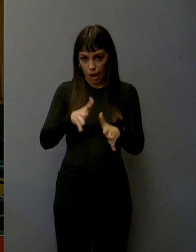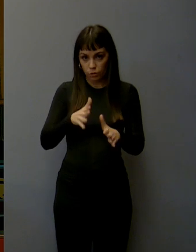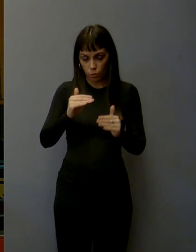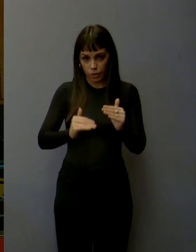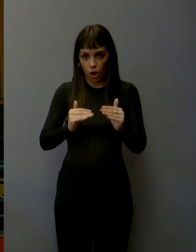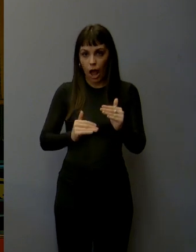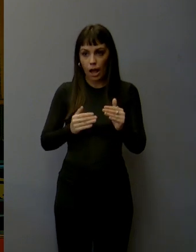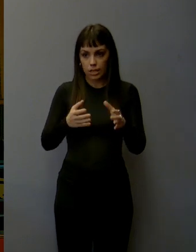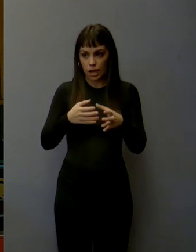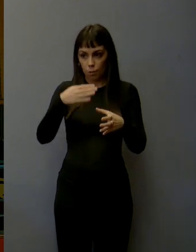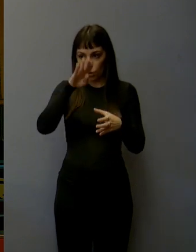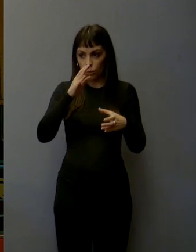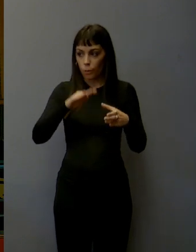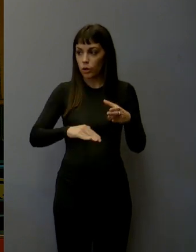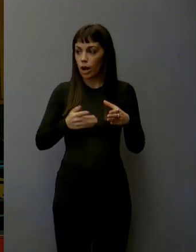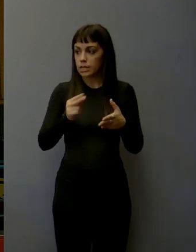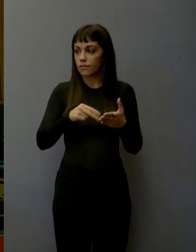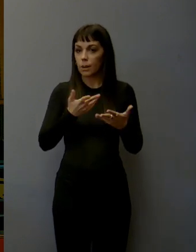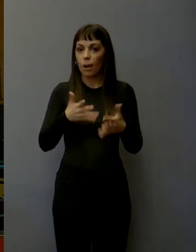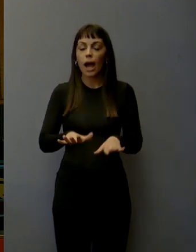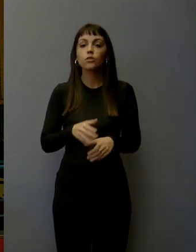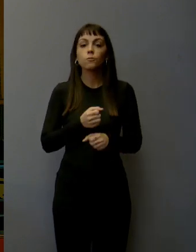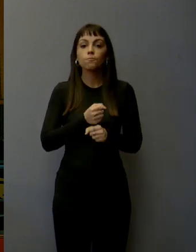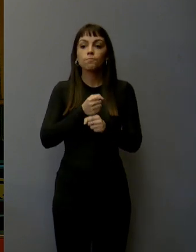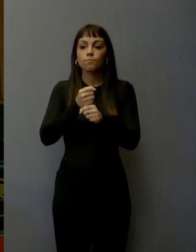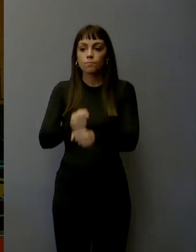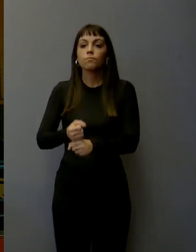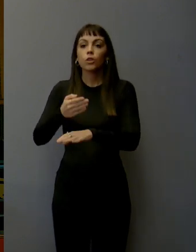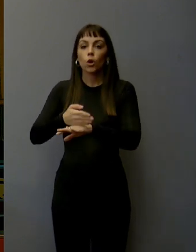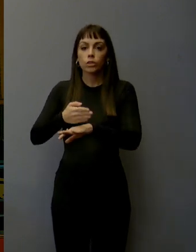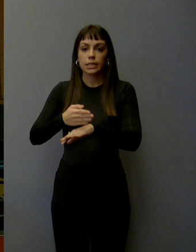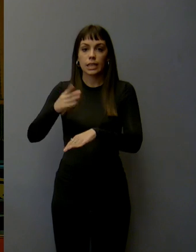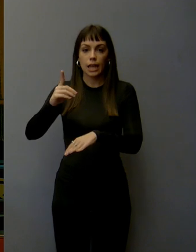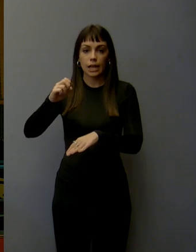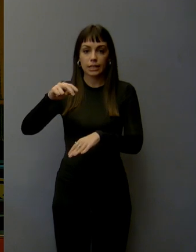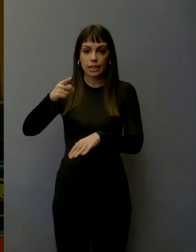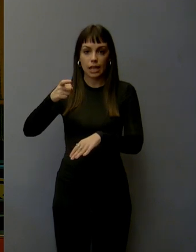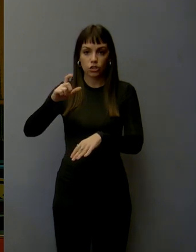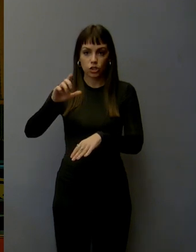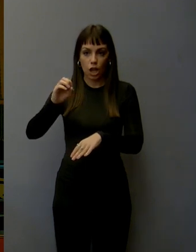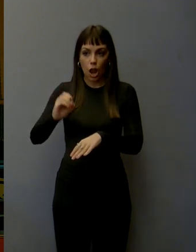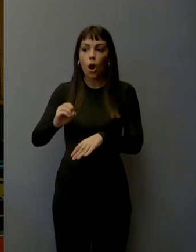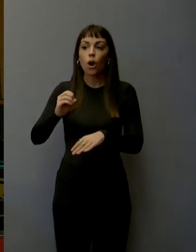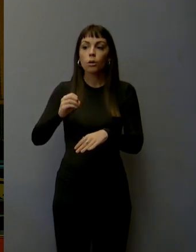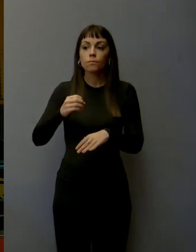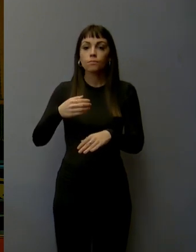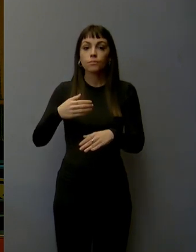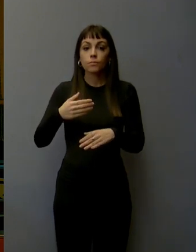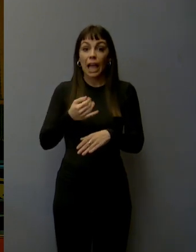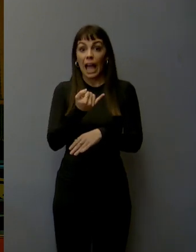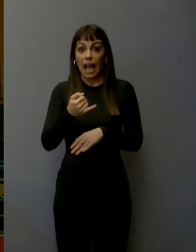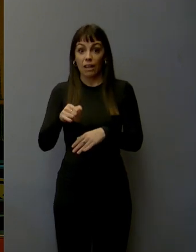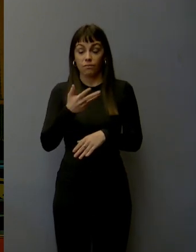prego consigliere D'Angelo A lei poi avremo i tre emendamenti alla fine Grazie